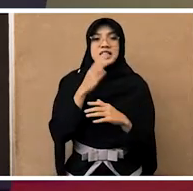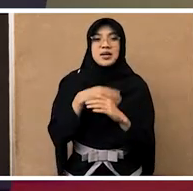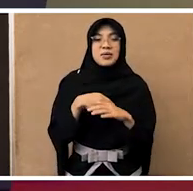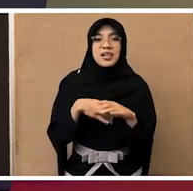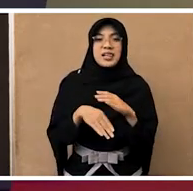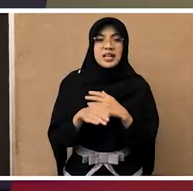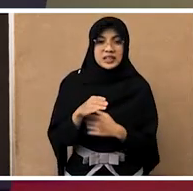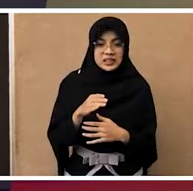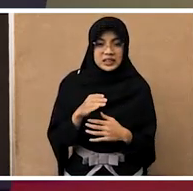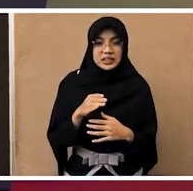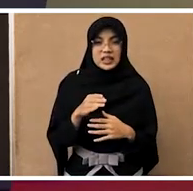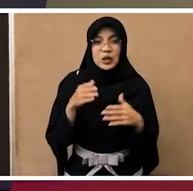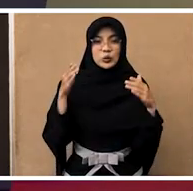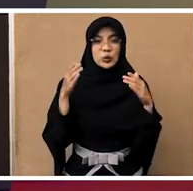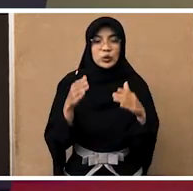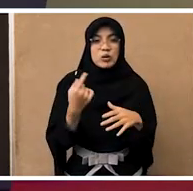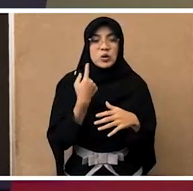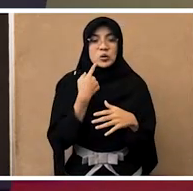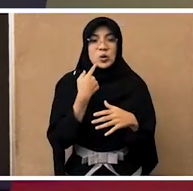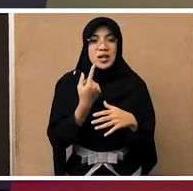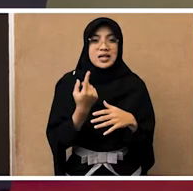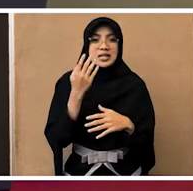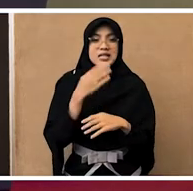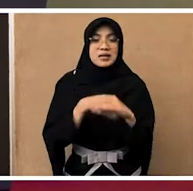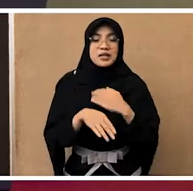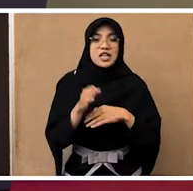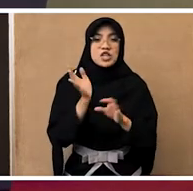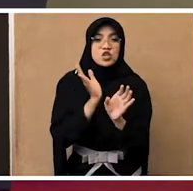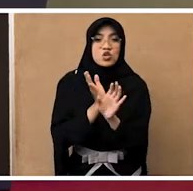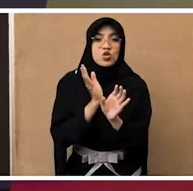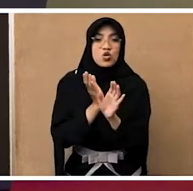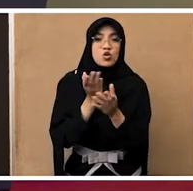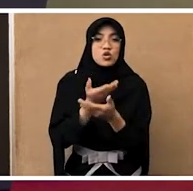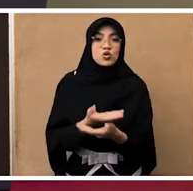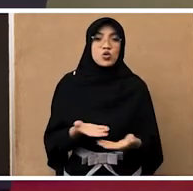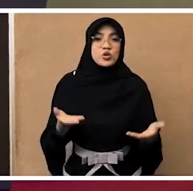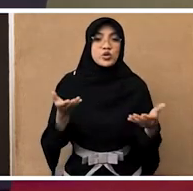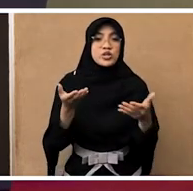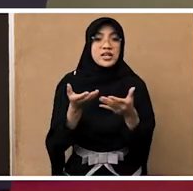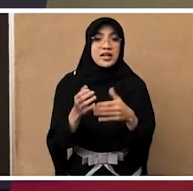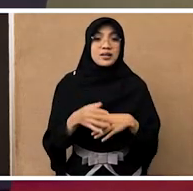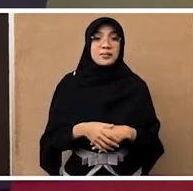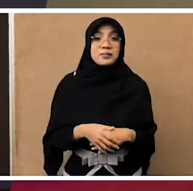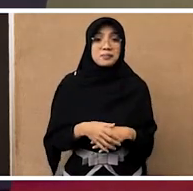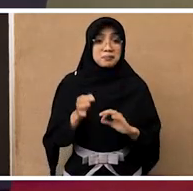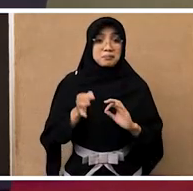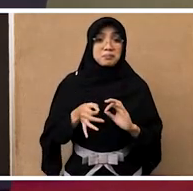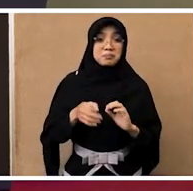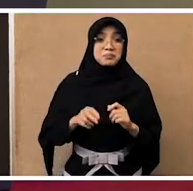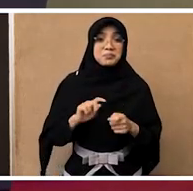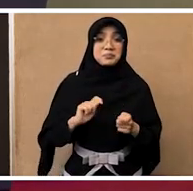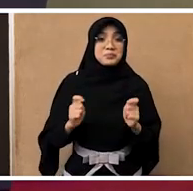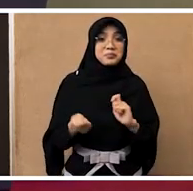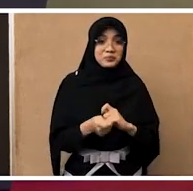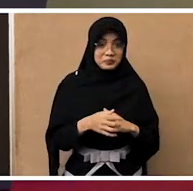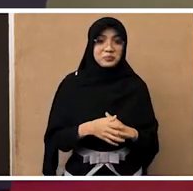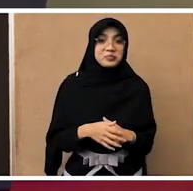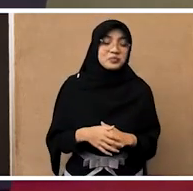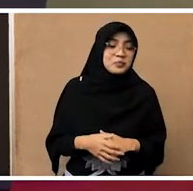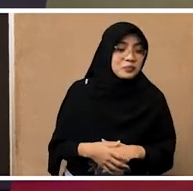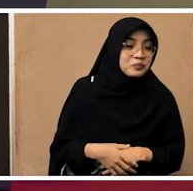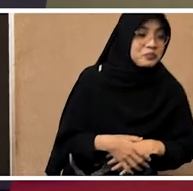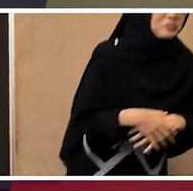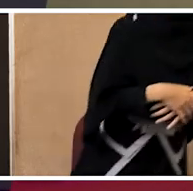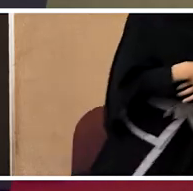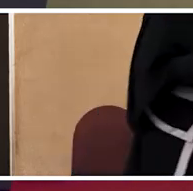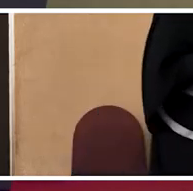disabilitas dan lebih khusus lagi terkait penyandang disabilitas sosial Buktinya apa selain dua pasal yang tadi disebutkan